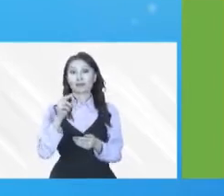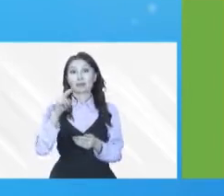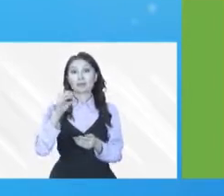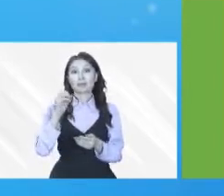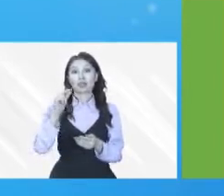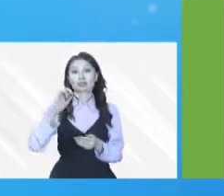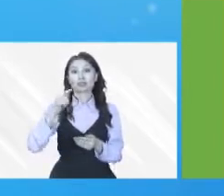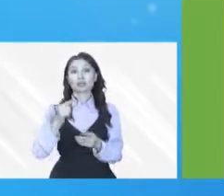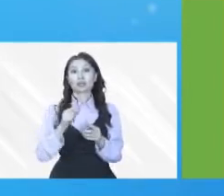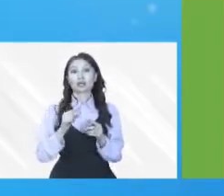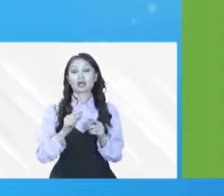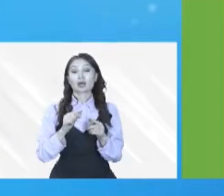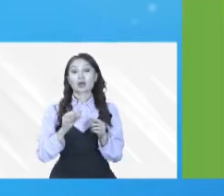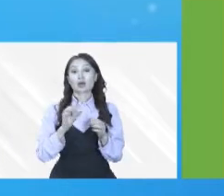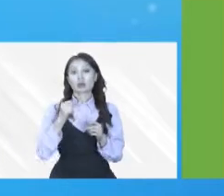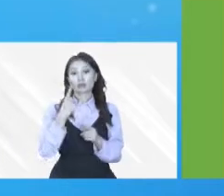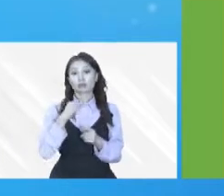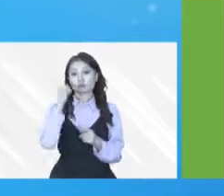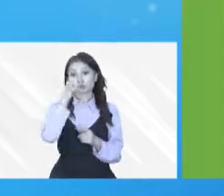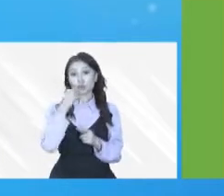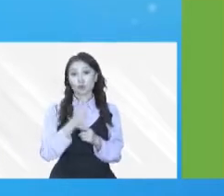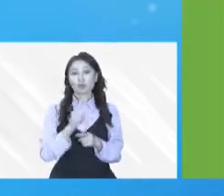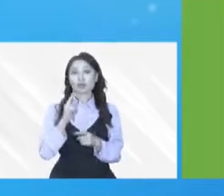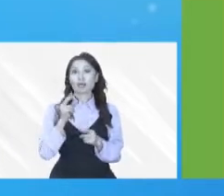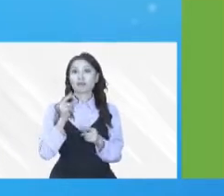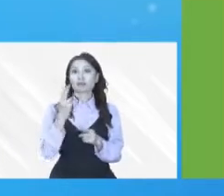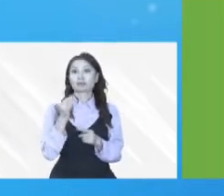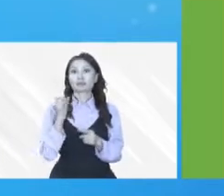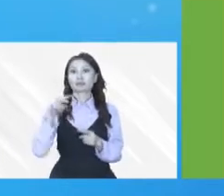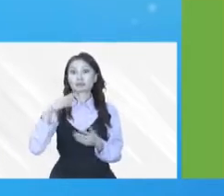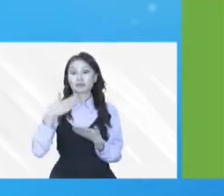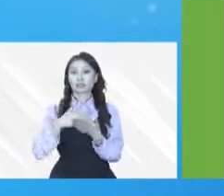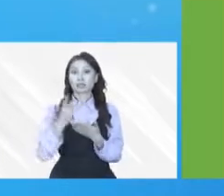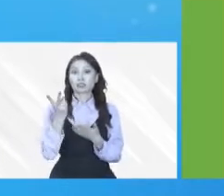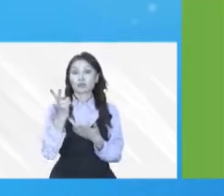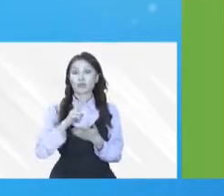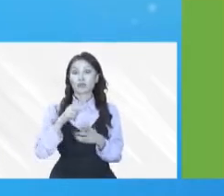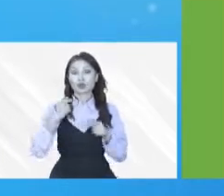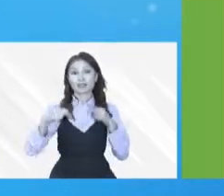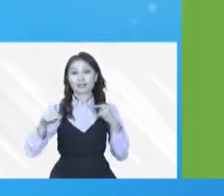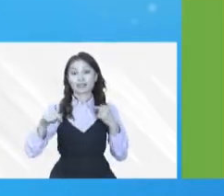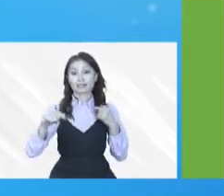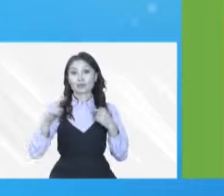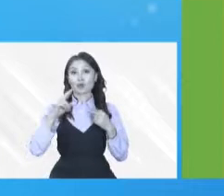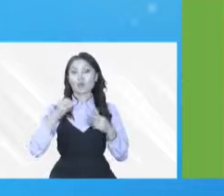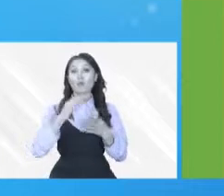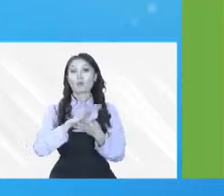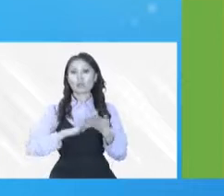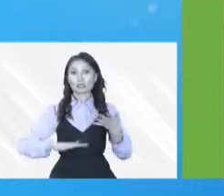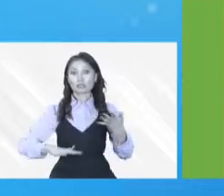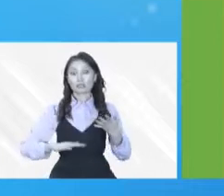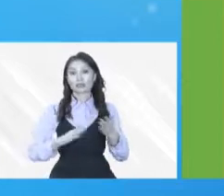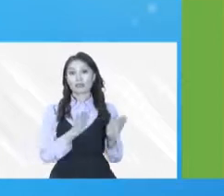печени целый год. Клеточный цикл состоит из двух различных по